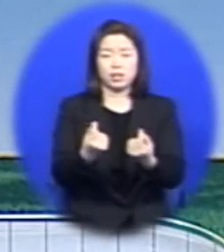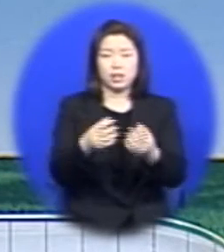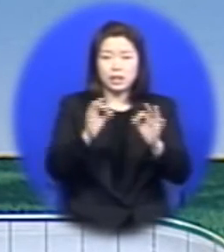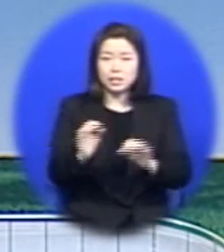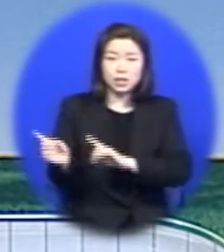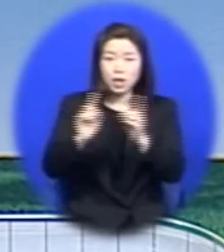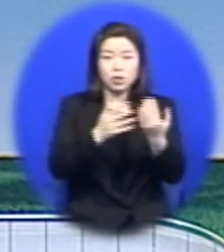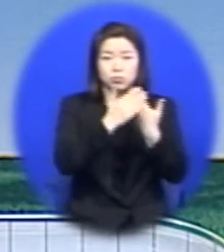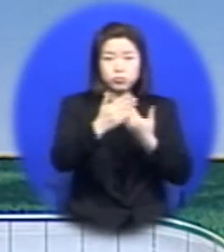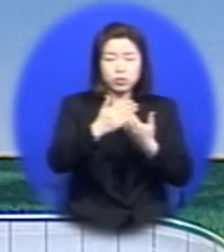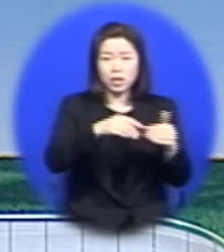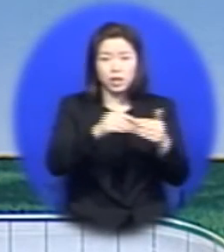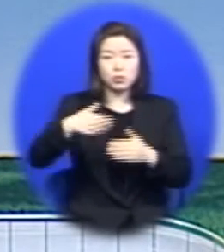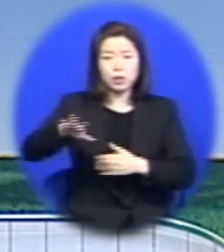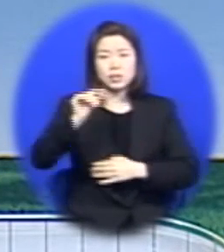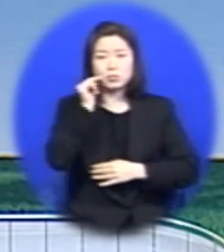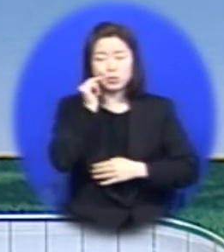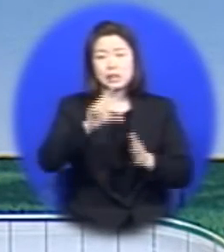못 가요. 시간이 없어서.